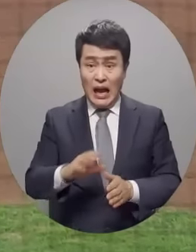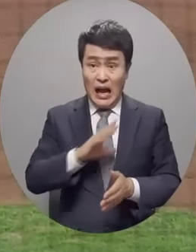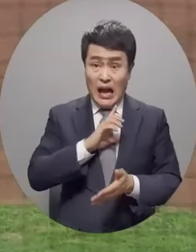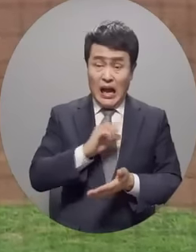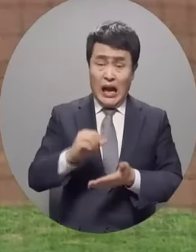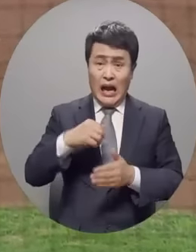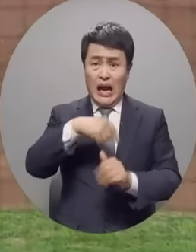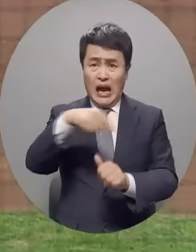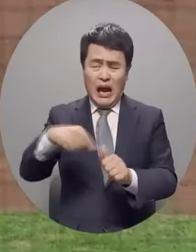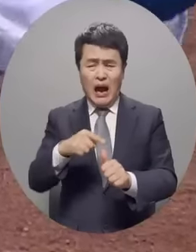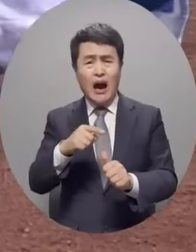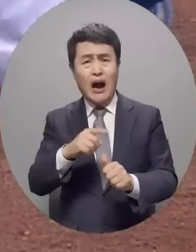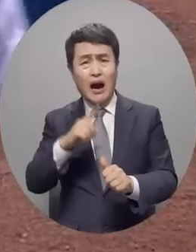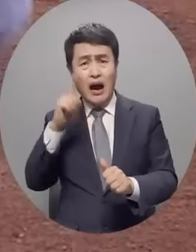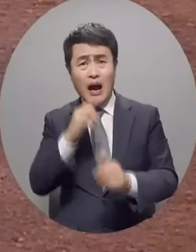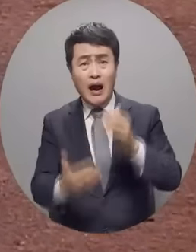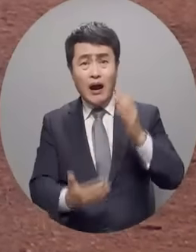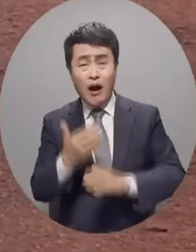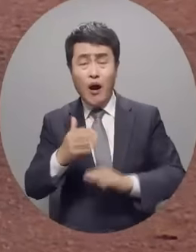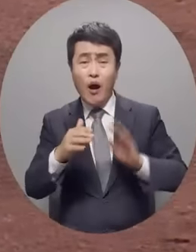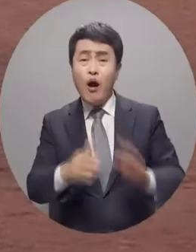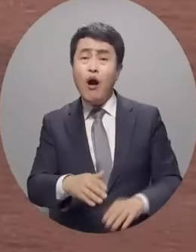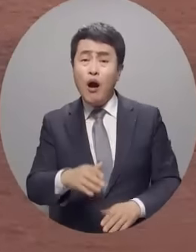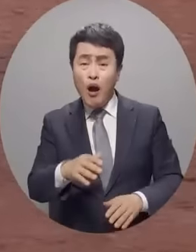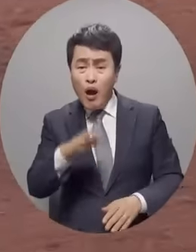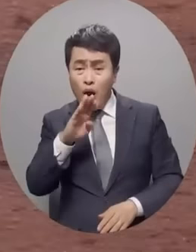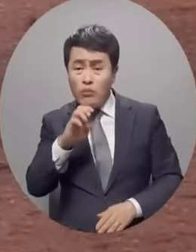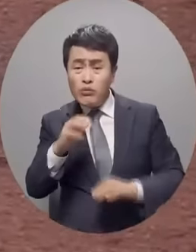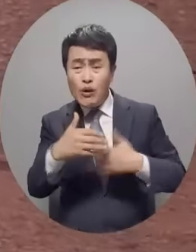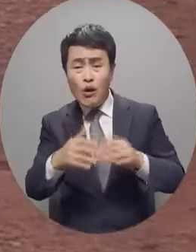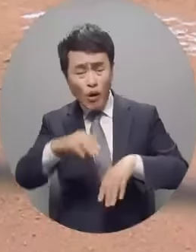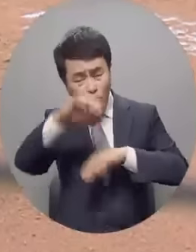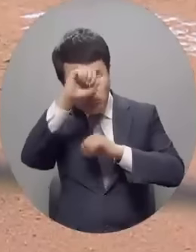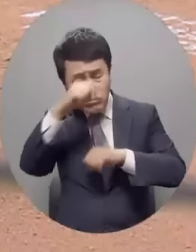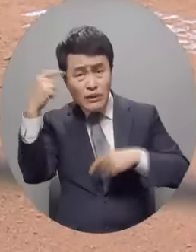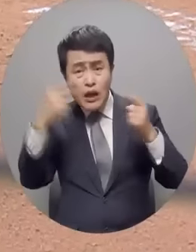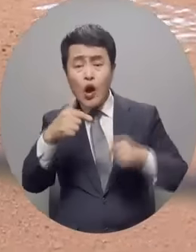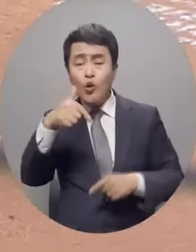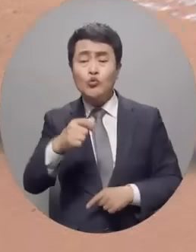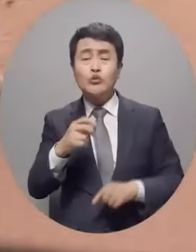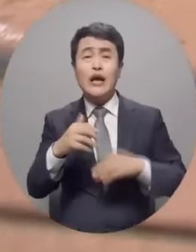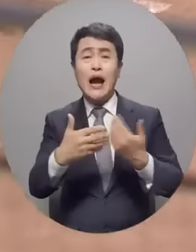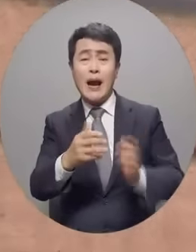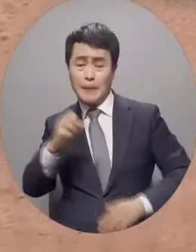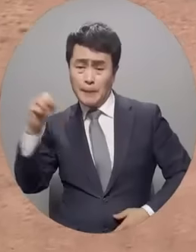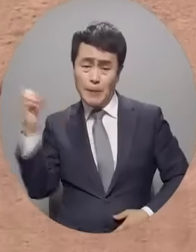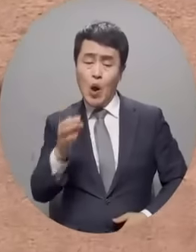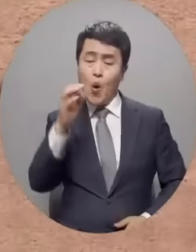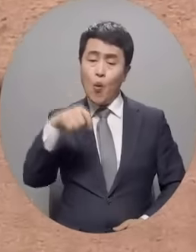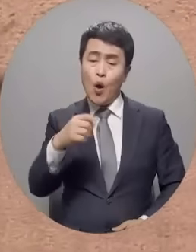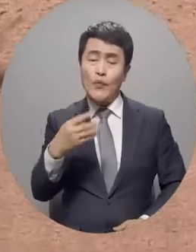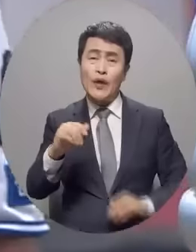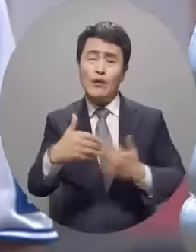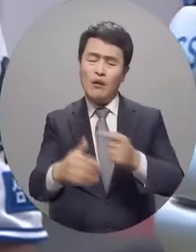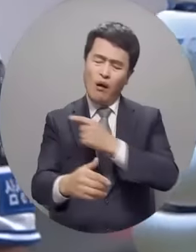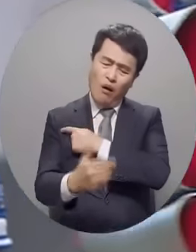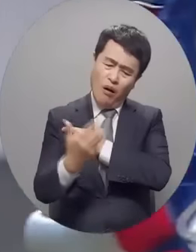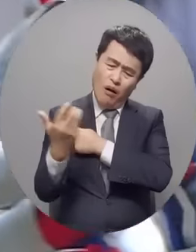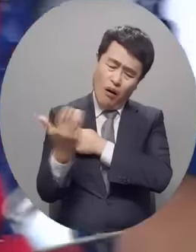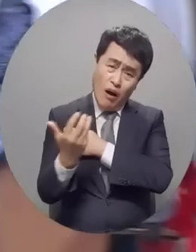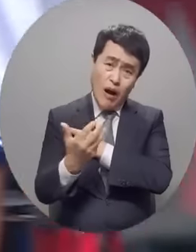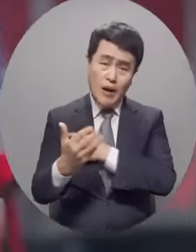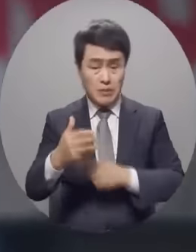악재가 더해졌습니다. 플레이오프에서 무릎을 다쳤던 구자욱에 이어 에이스 역할을 했던 원태인도 어깨를 다쳐